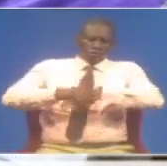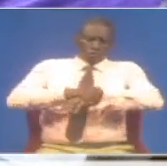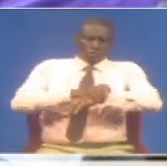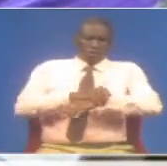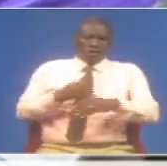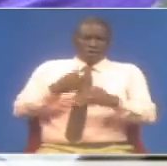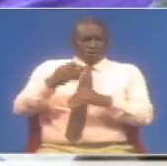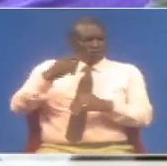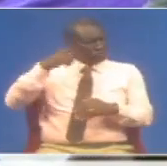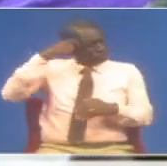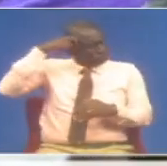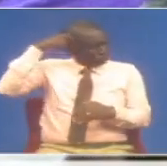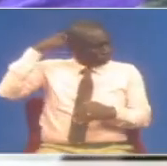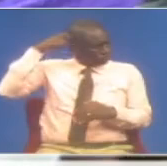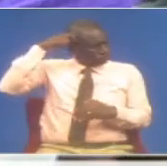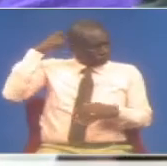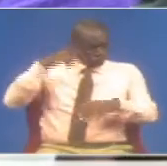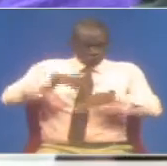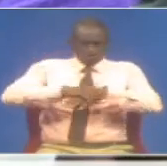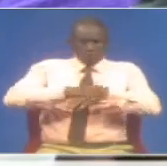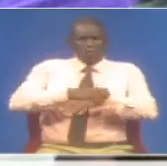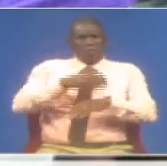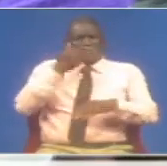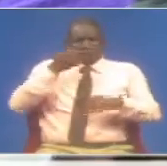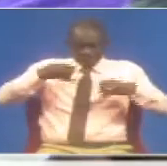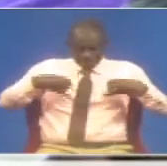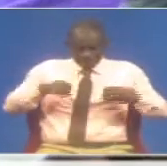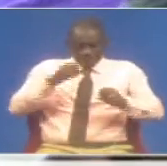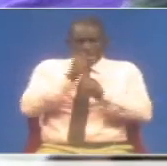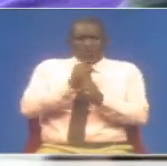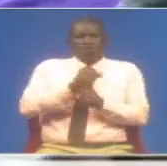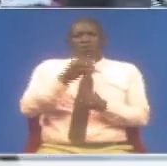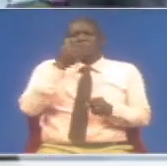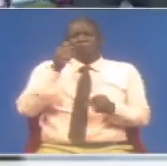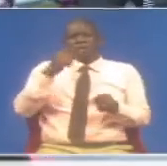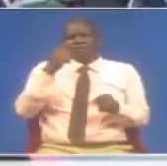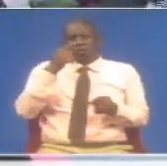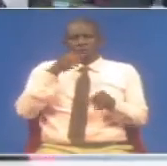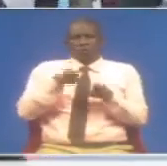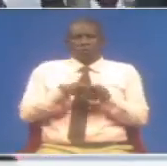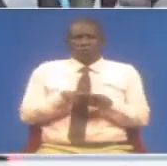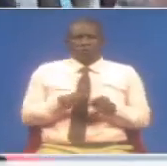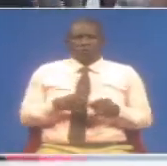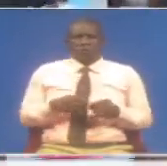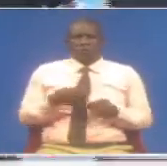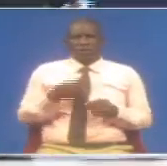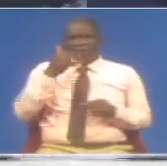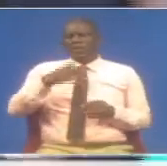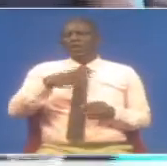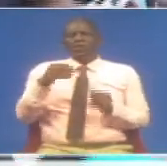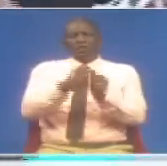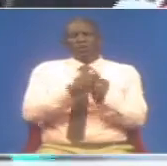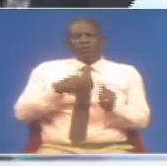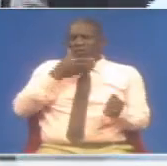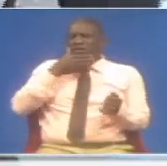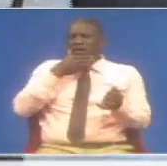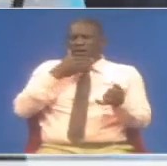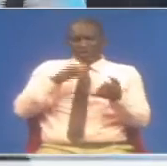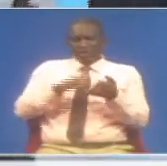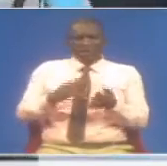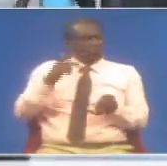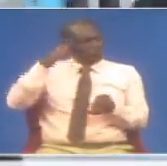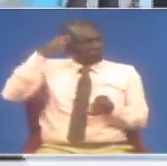wa masajiwe, you better try to do your level best at homes. I rather go with my husband, we go, he get shaved and then